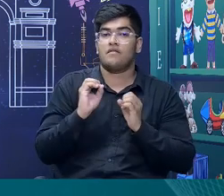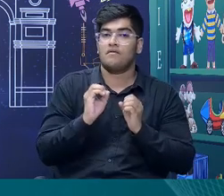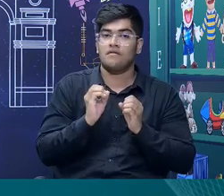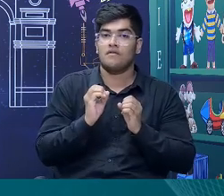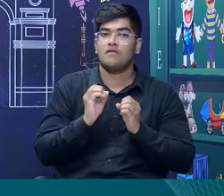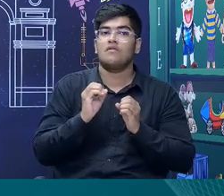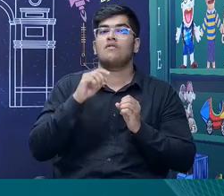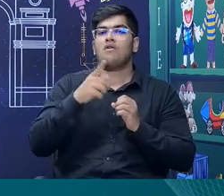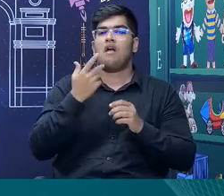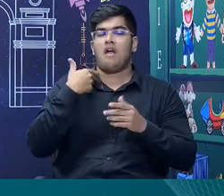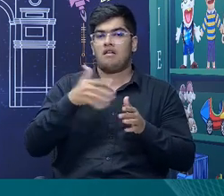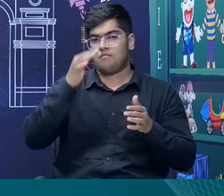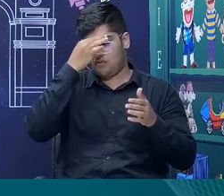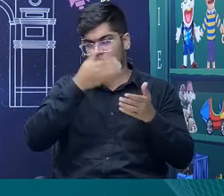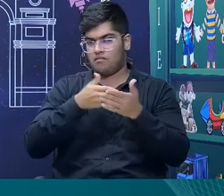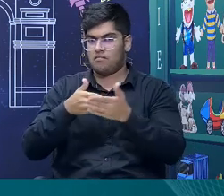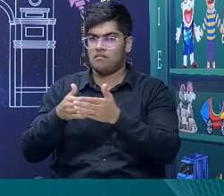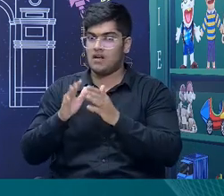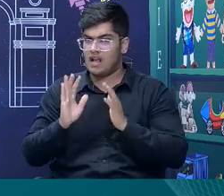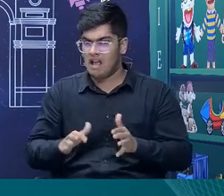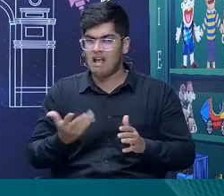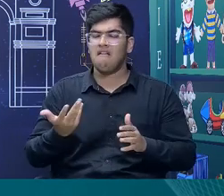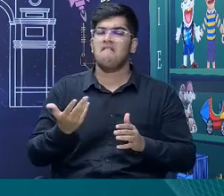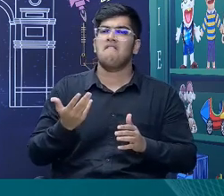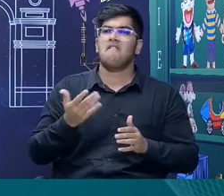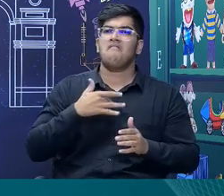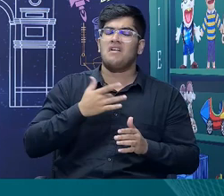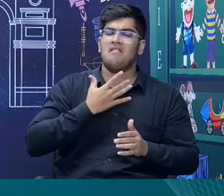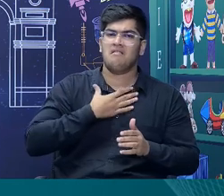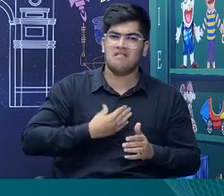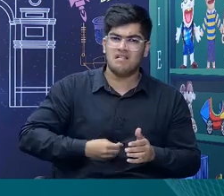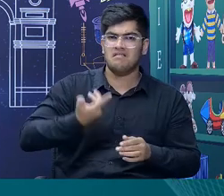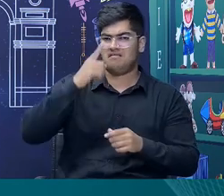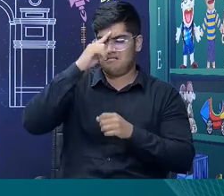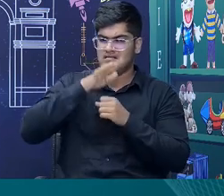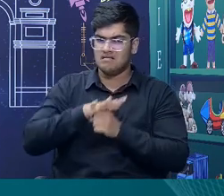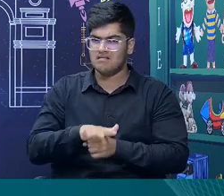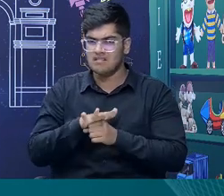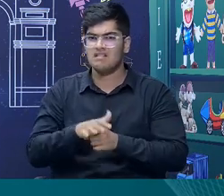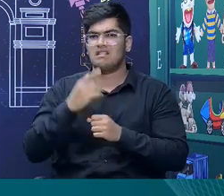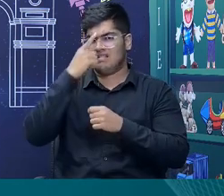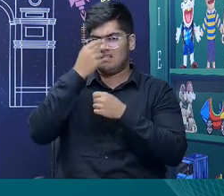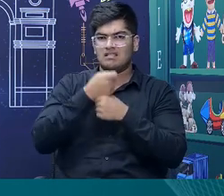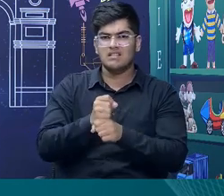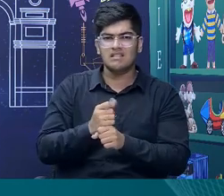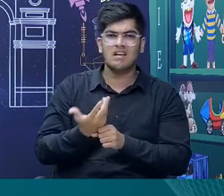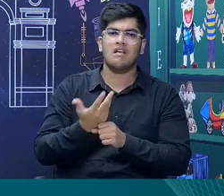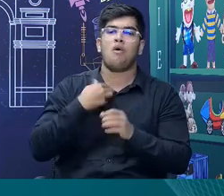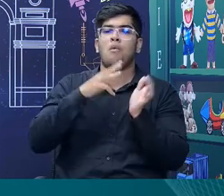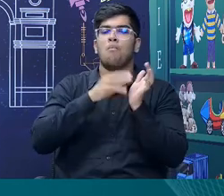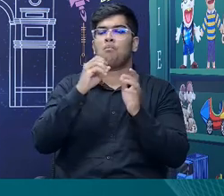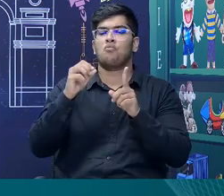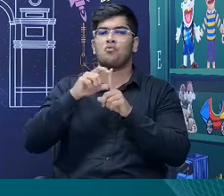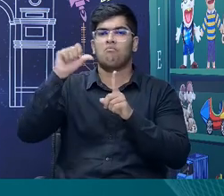परेशानियां के साथ जूझ रहे हैं अपने आप में परेशान है मेंटल स्ट्रेस है तो हमारा मूड खराब रहेगा